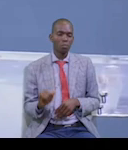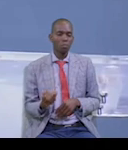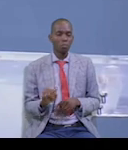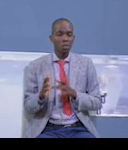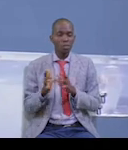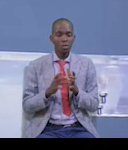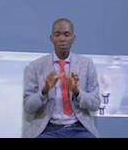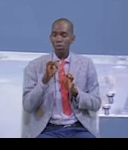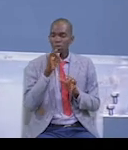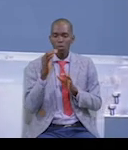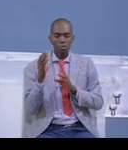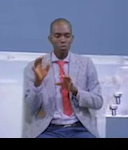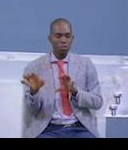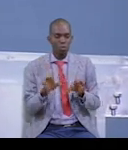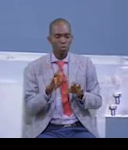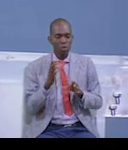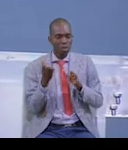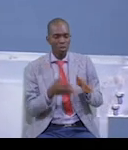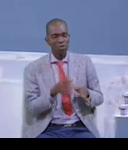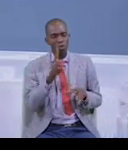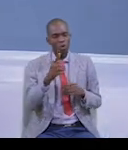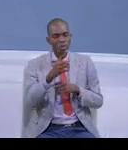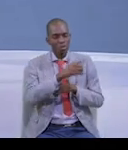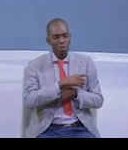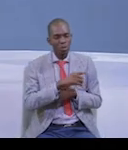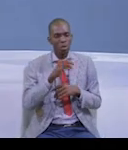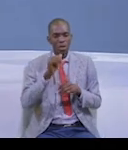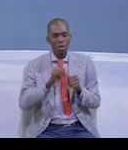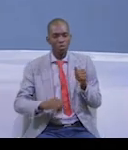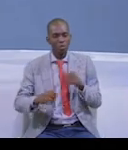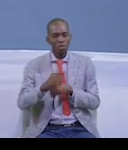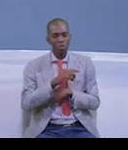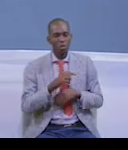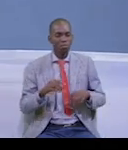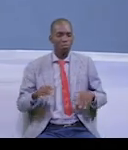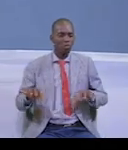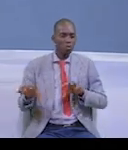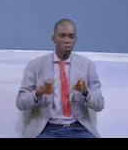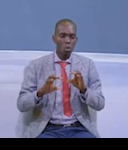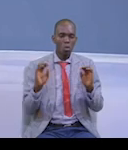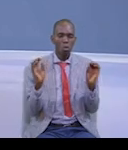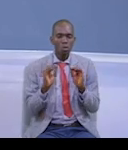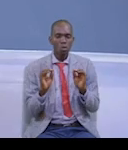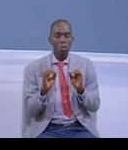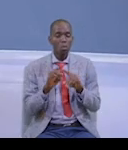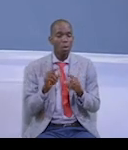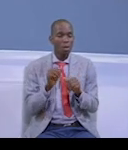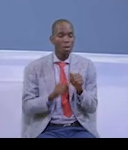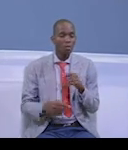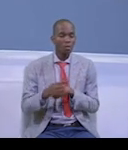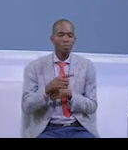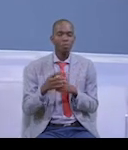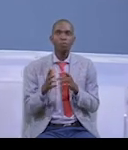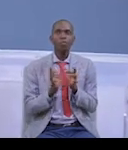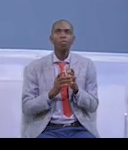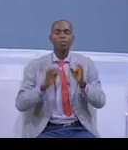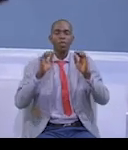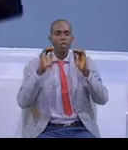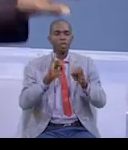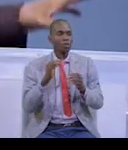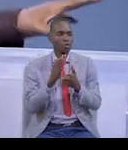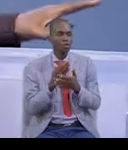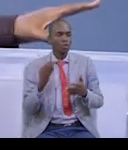కూడా ఖాళీగా ఉండలేదు. Every day. ప్రతి రోజు. Teaching somebody. ఎవరికైనా బోధిస్తున్నారు. Preaching to somebody. ఎవరికైనా